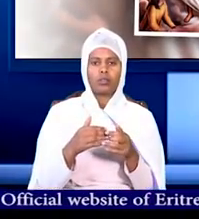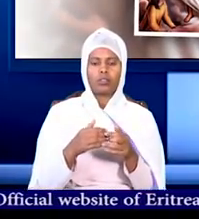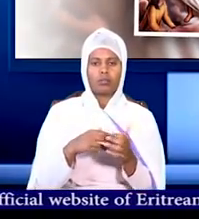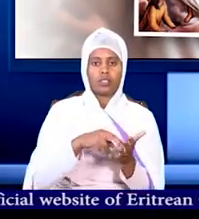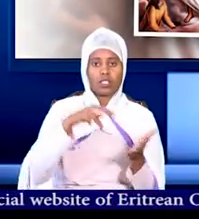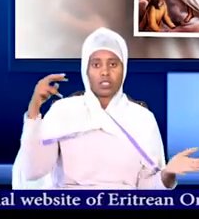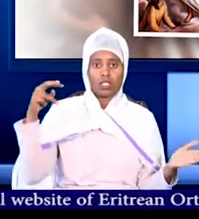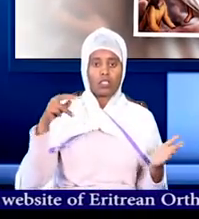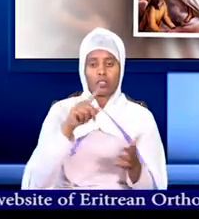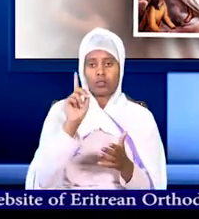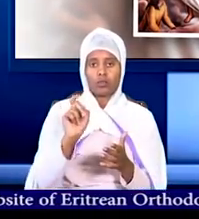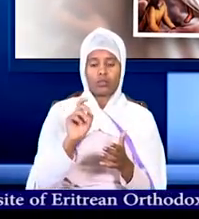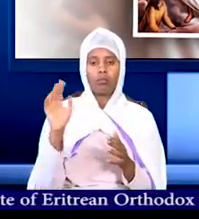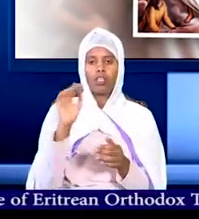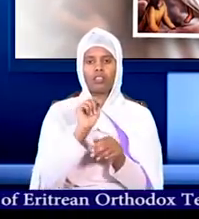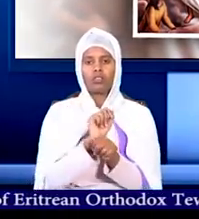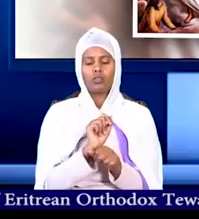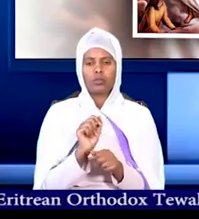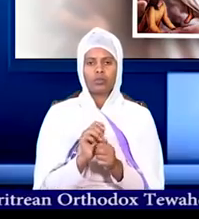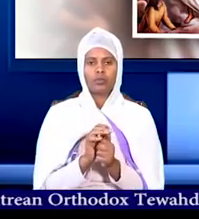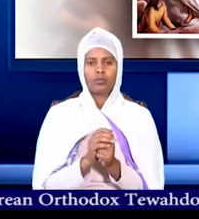ገሪኡ ብድሕሪት